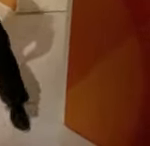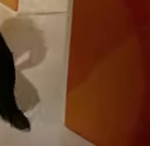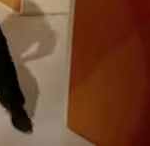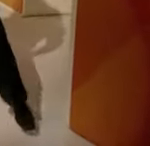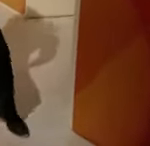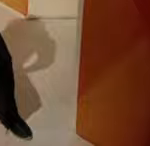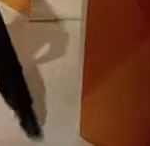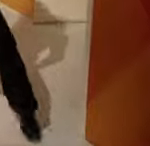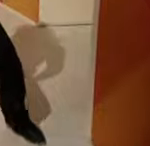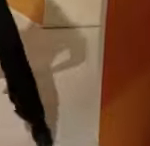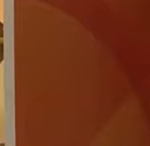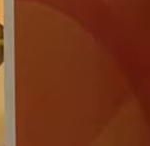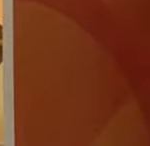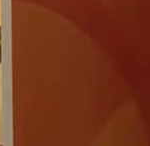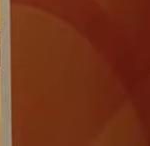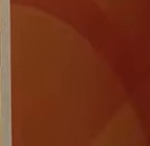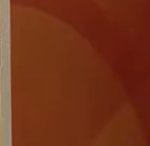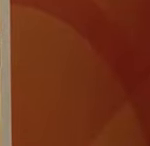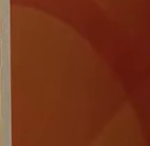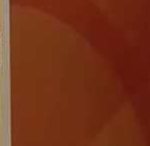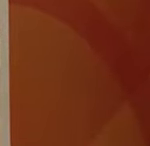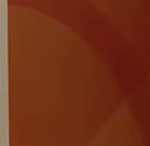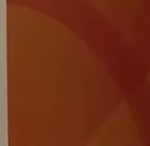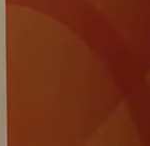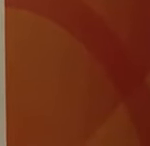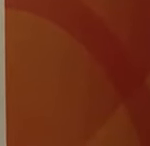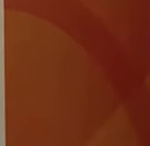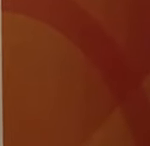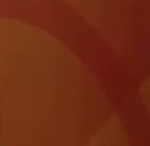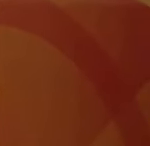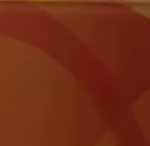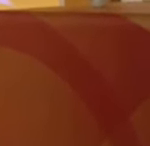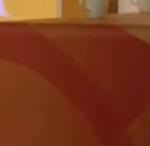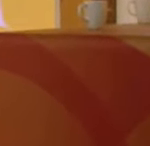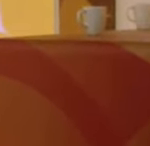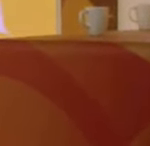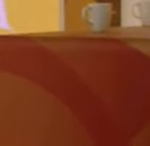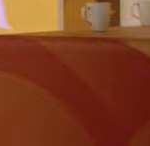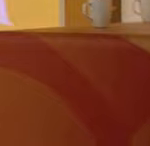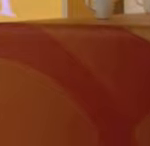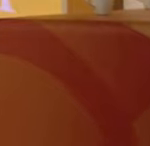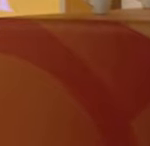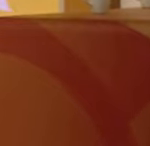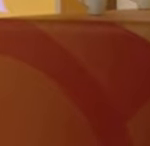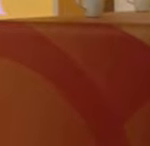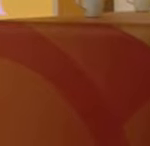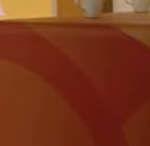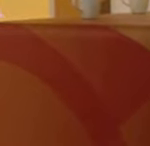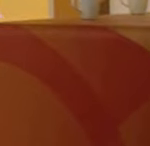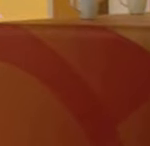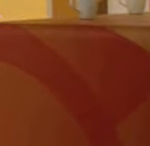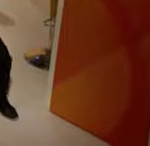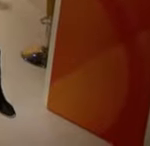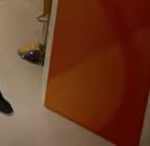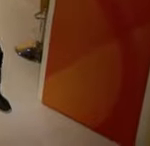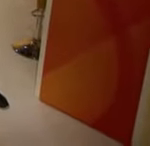hop. A hop, to je vončo. A začneme zvedat hop. A nahoru. A hop. A nahoru